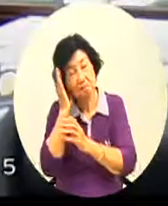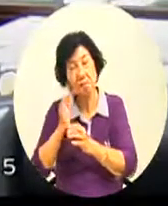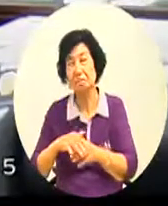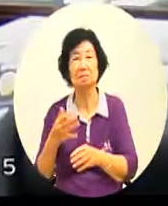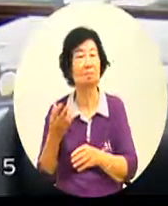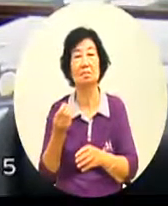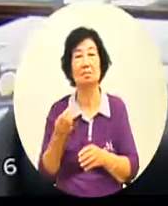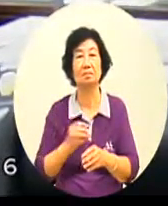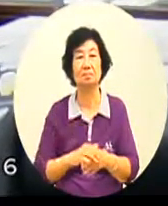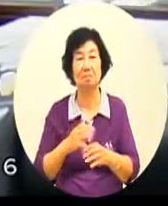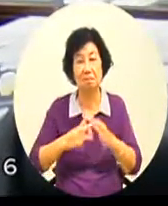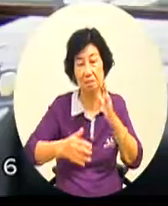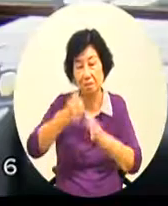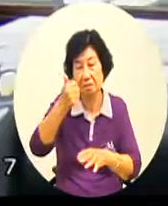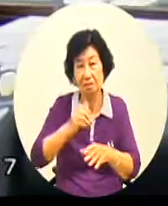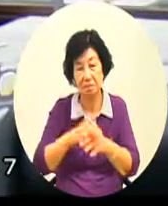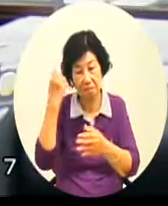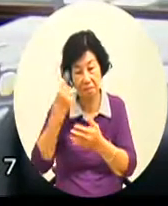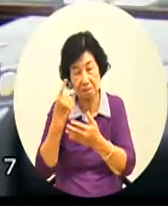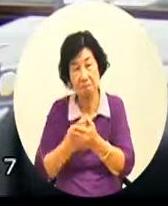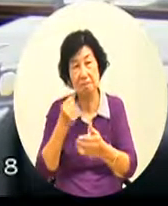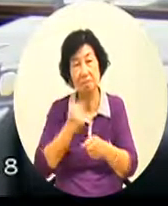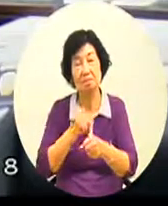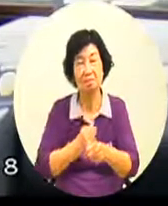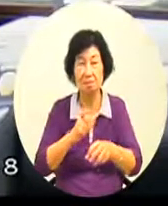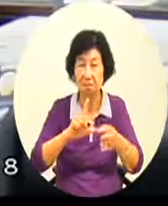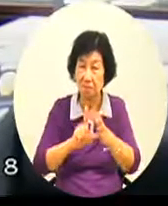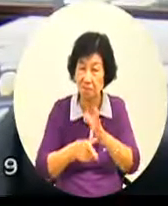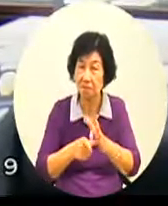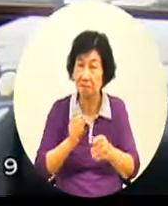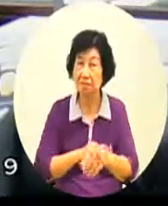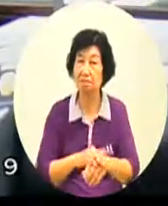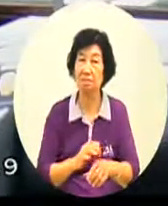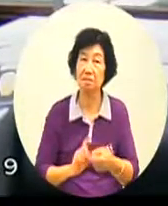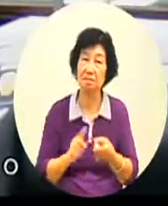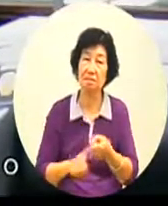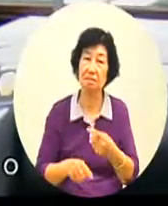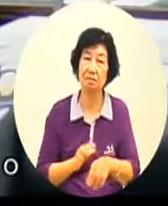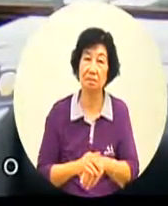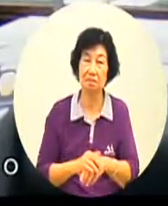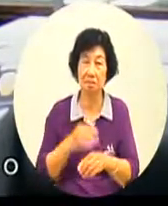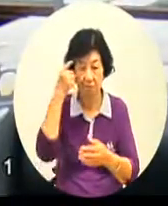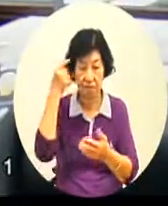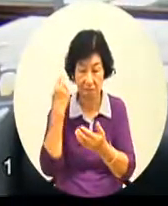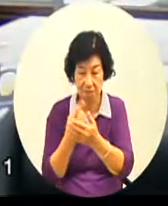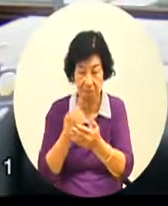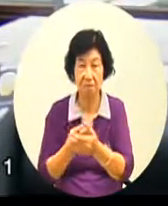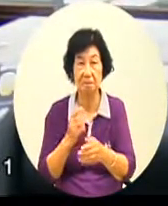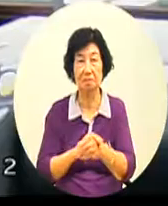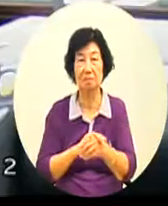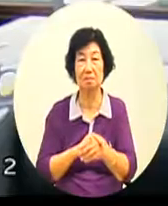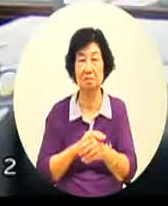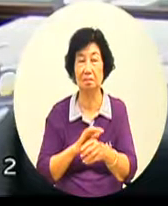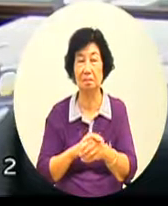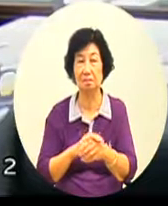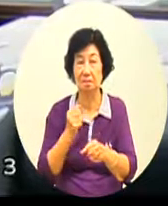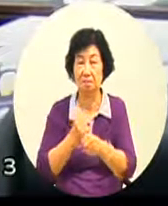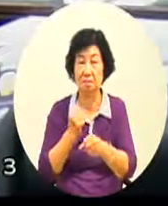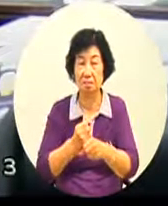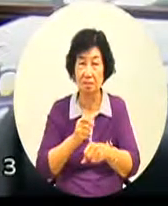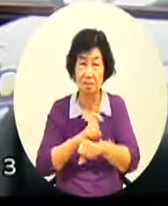定是安内的上班的吗？你一天16个小时，你剩多少小时可以回到家里面？再加上你